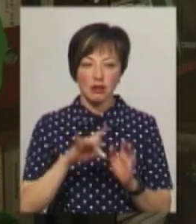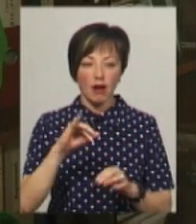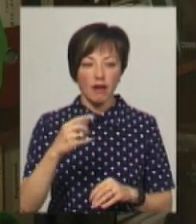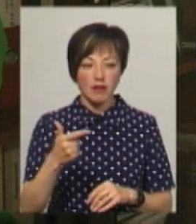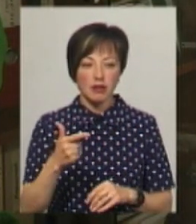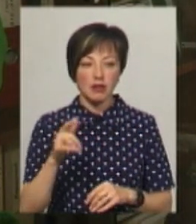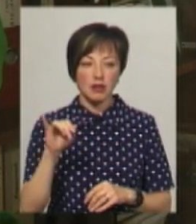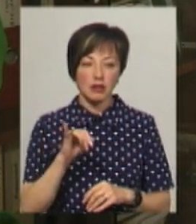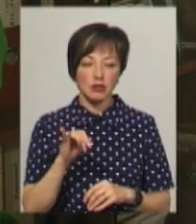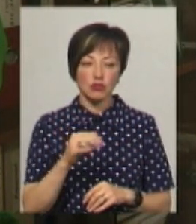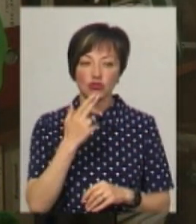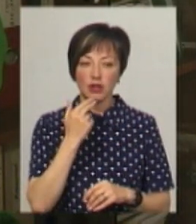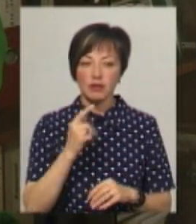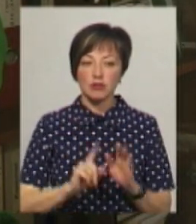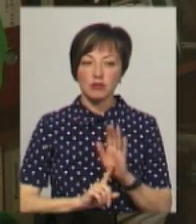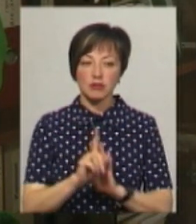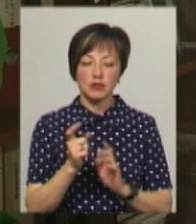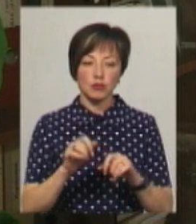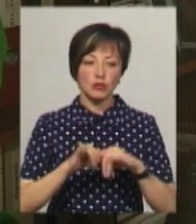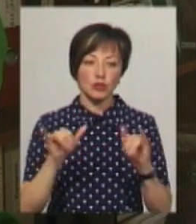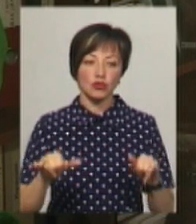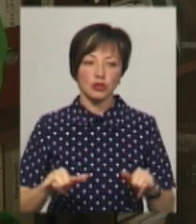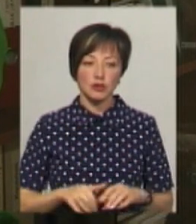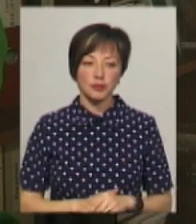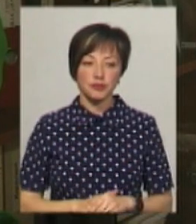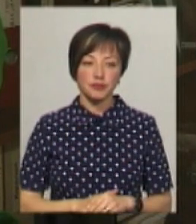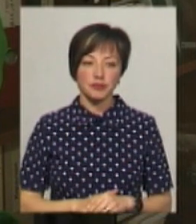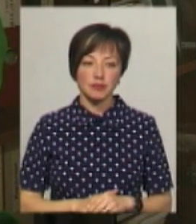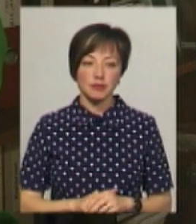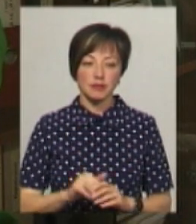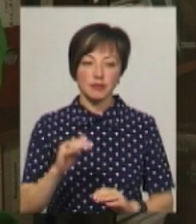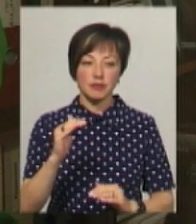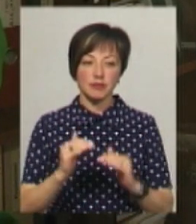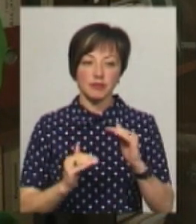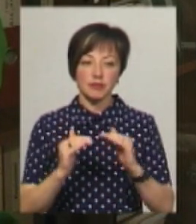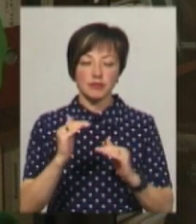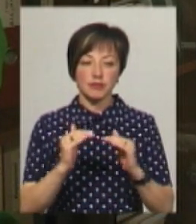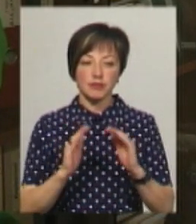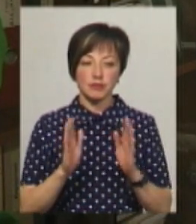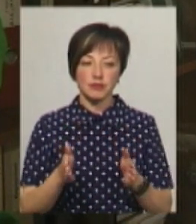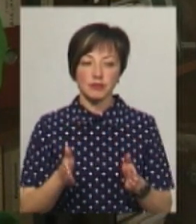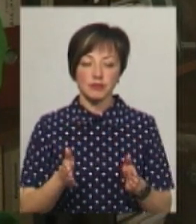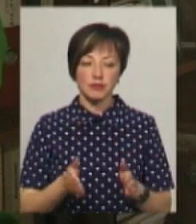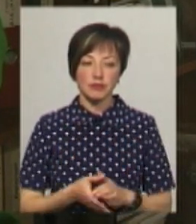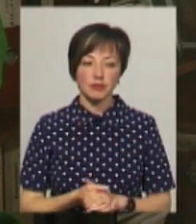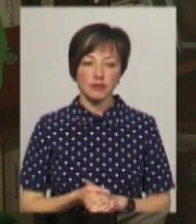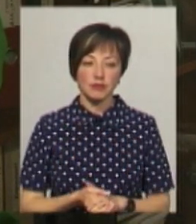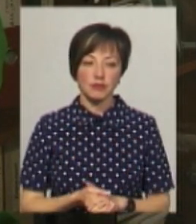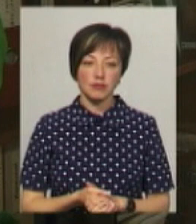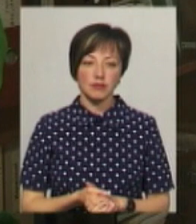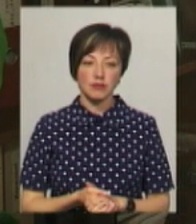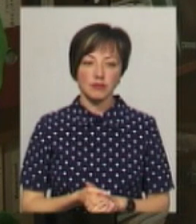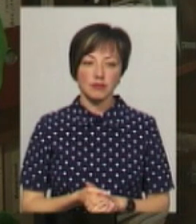і з червня місяця вона трішечки збільшиться, ну знову ж таки від оцих от коливань, тому що